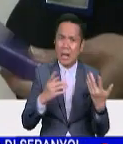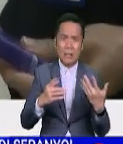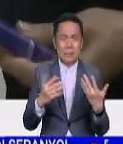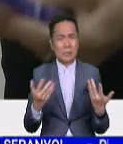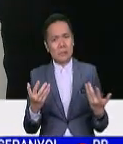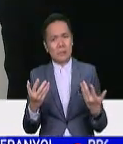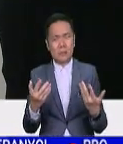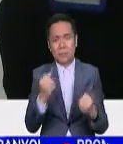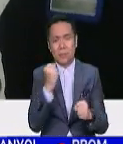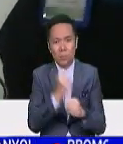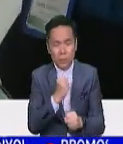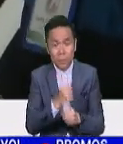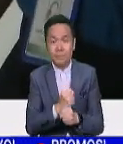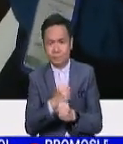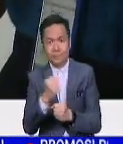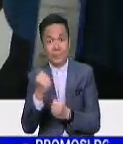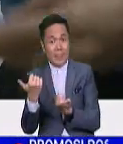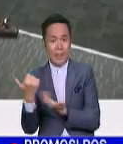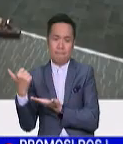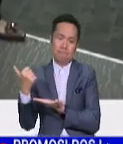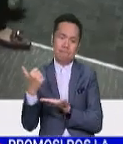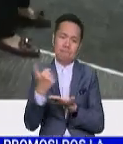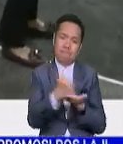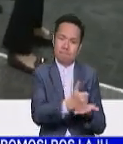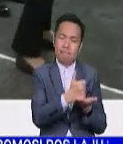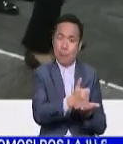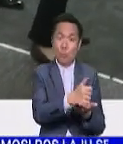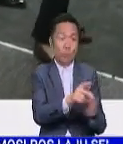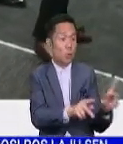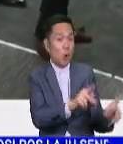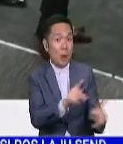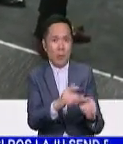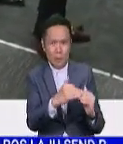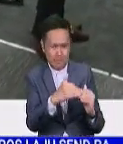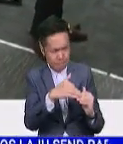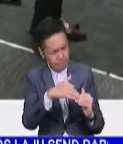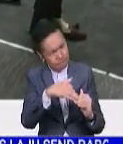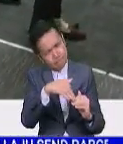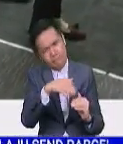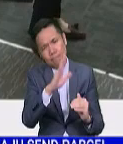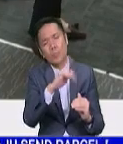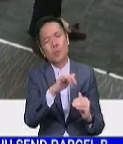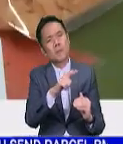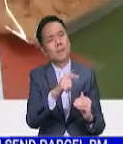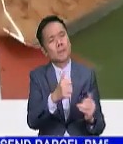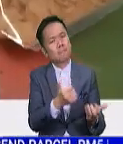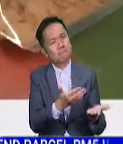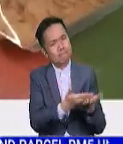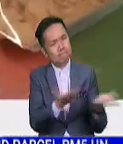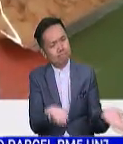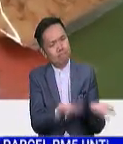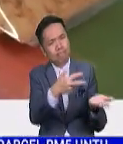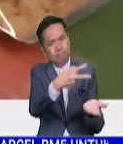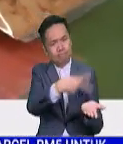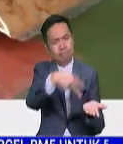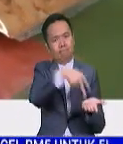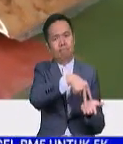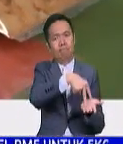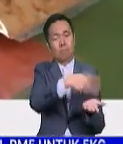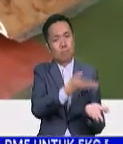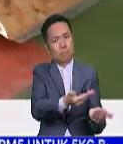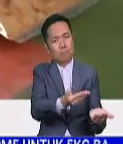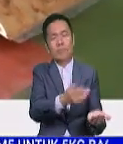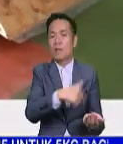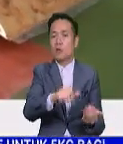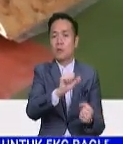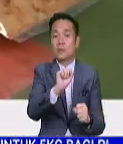Diteruskan dengan memberi perlindungan kepada mereka bangunkan mereka kembali mengupayakan mereka dan memberi peluang kepada mereka untuk